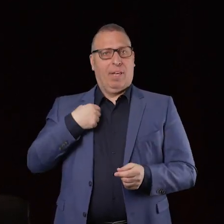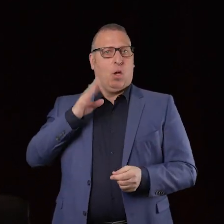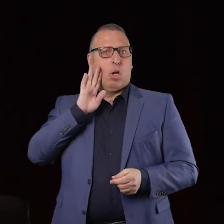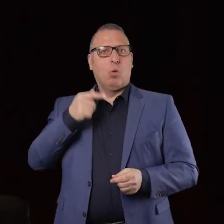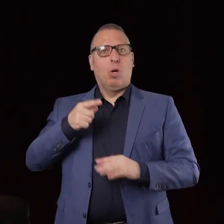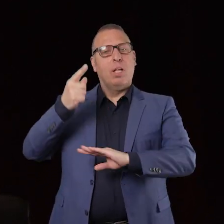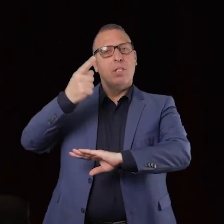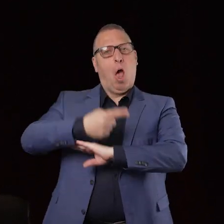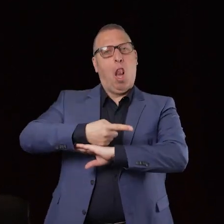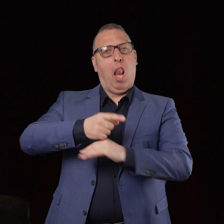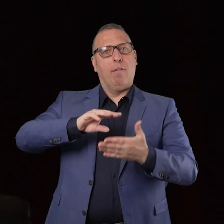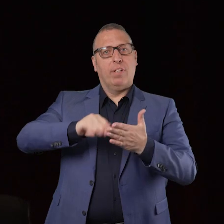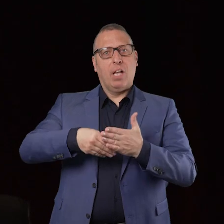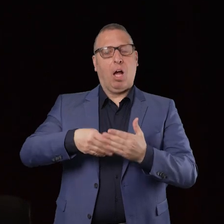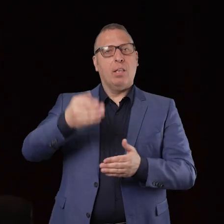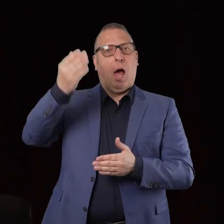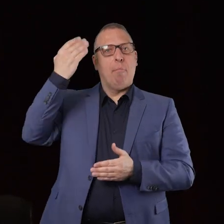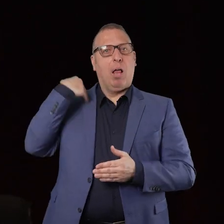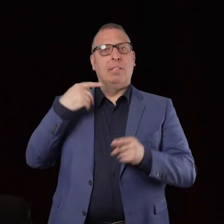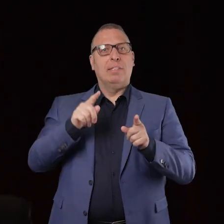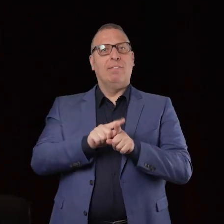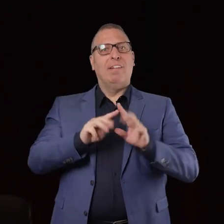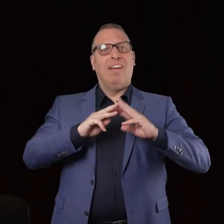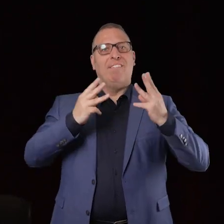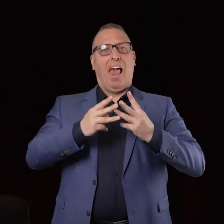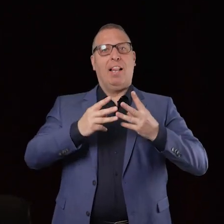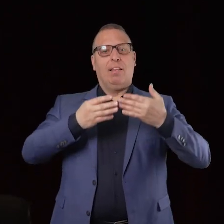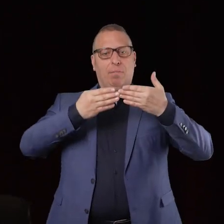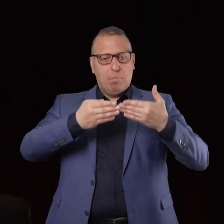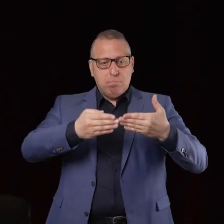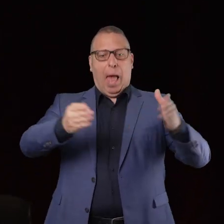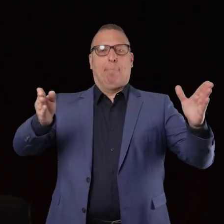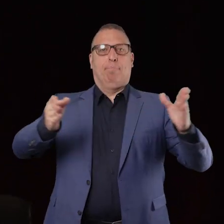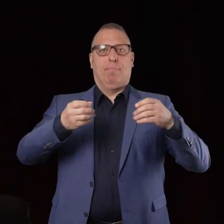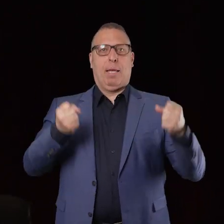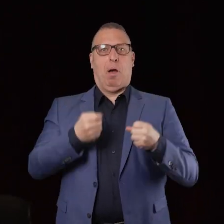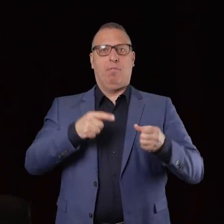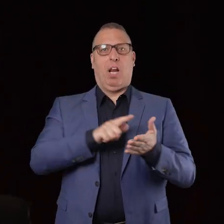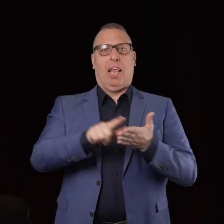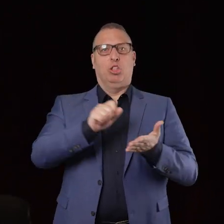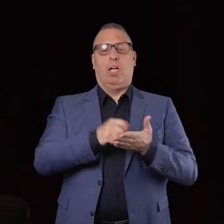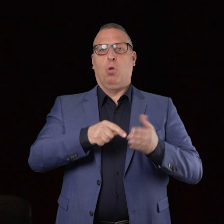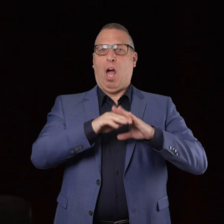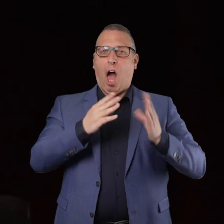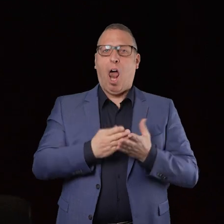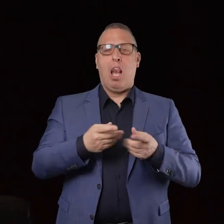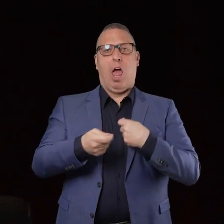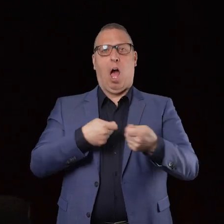gehört. Der Zollvertrag hat damals eigentlich das Tor zur Welt für Liechtenstein geöffnet, in dem alle Handelsverträge, die